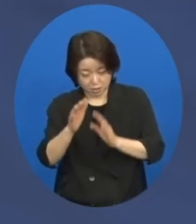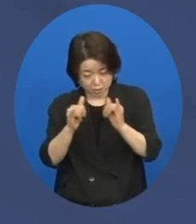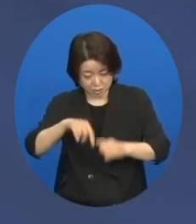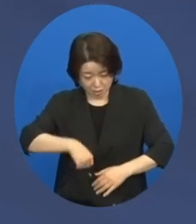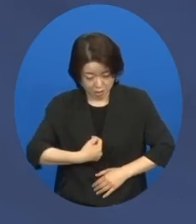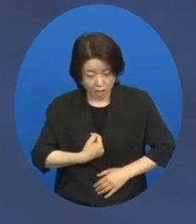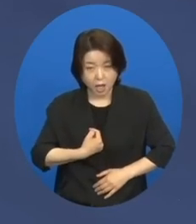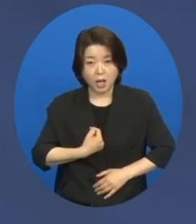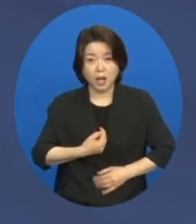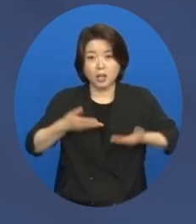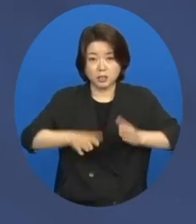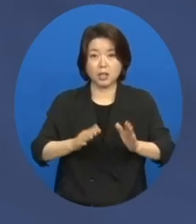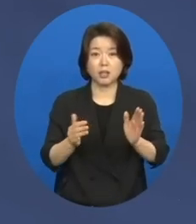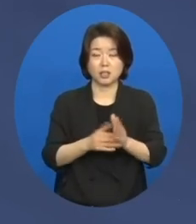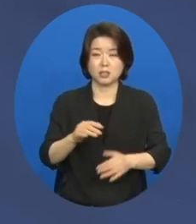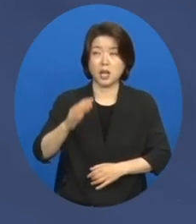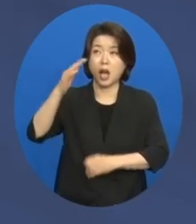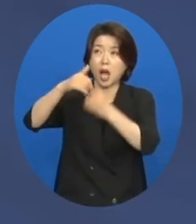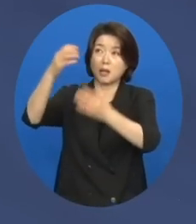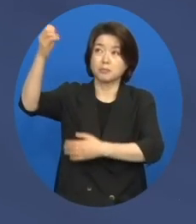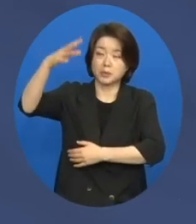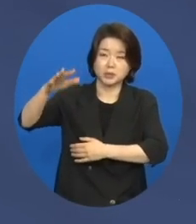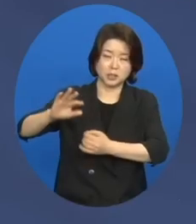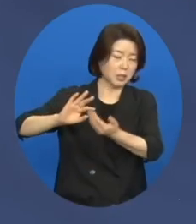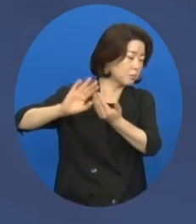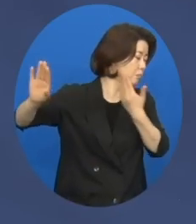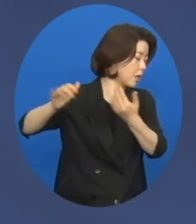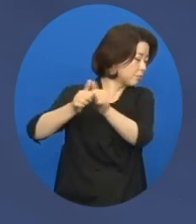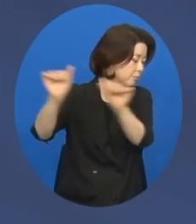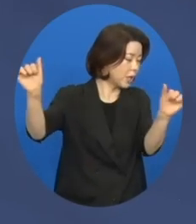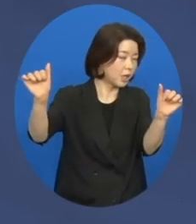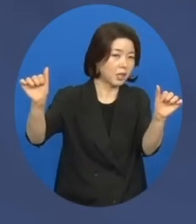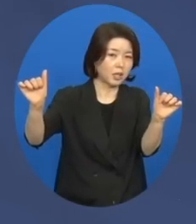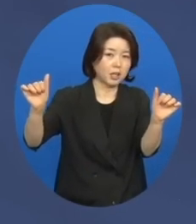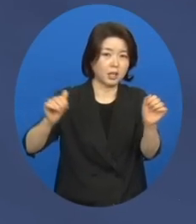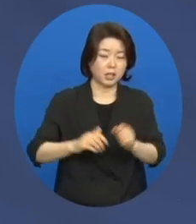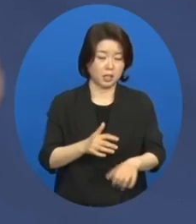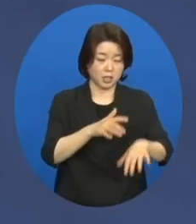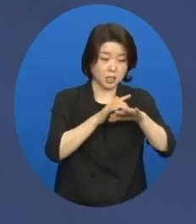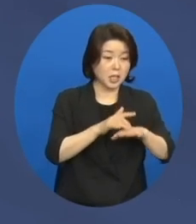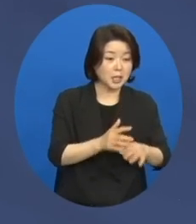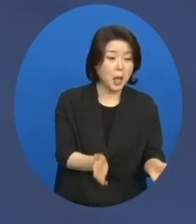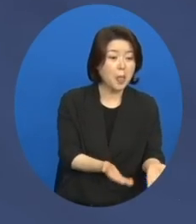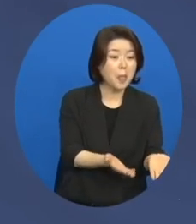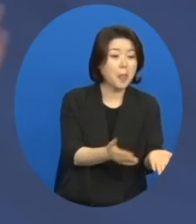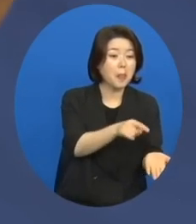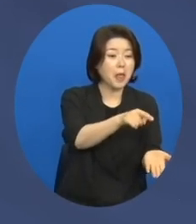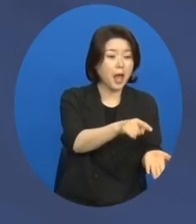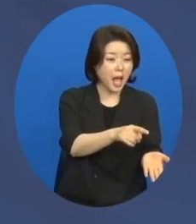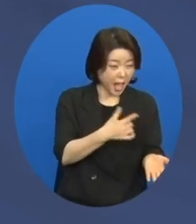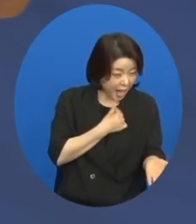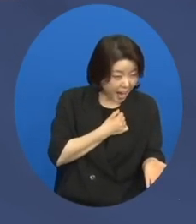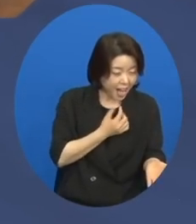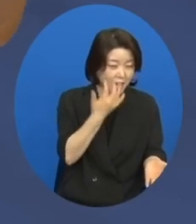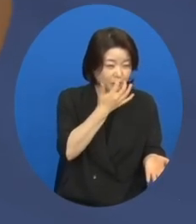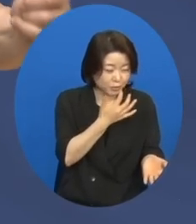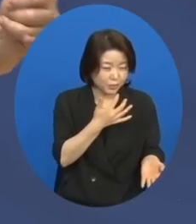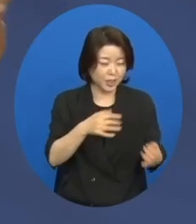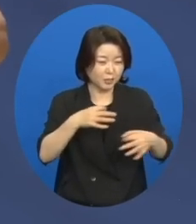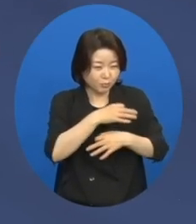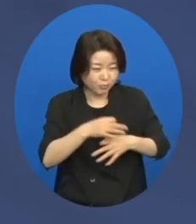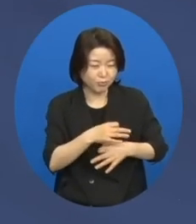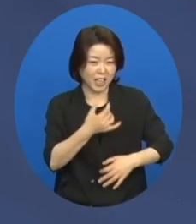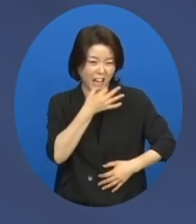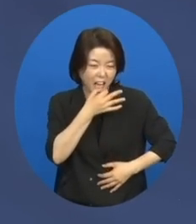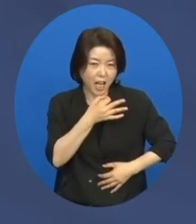태어나서 하나님 빛 되신 하나님과는 완전히 등을 돌리고 사단이 부추기는 자의 욕구, 음란, 부정, 사욕,